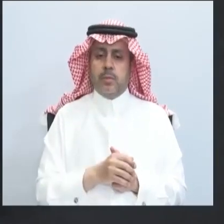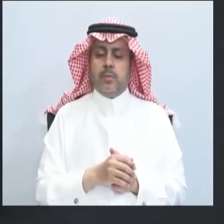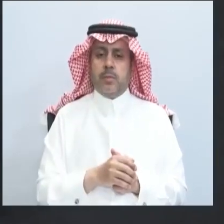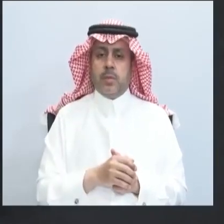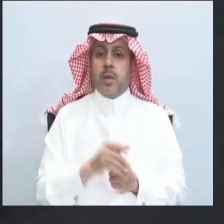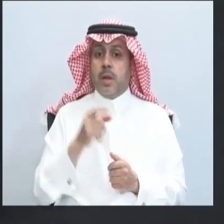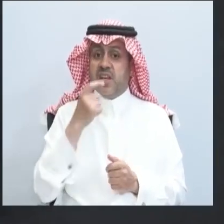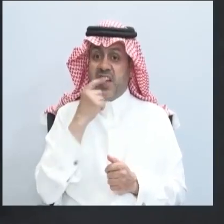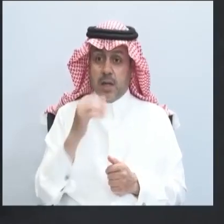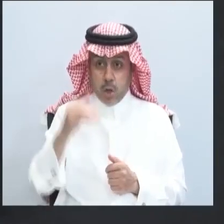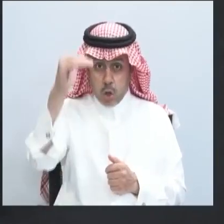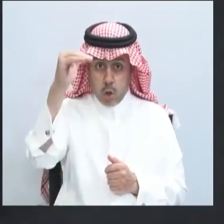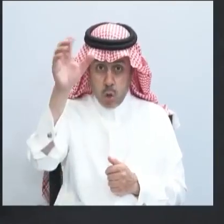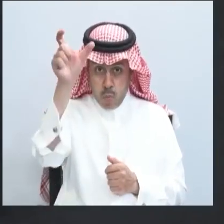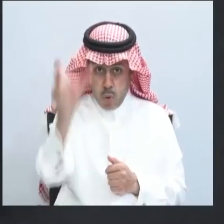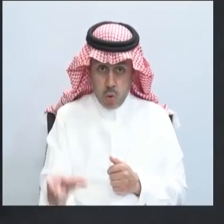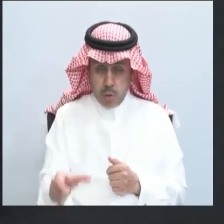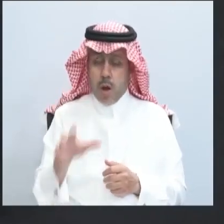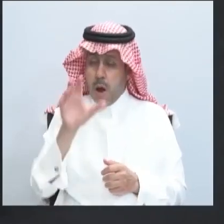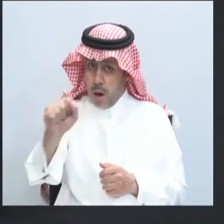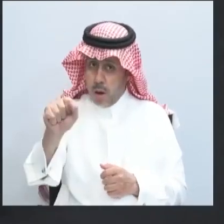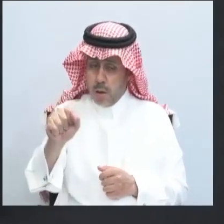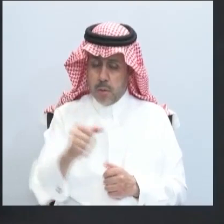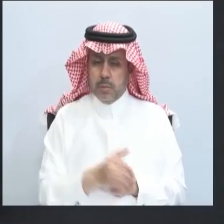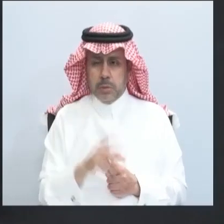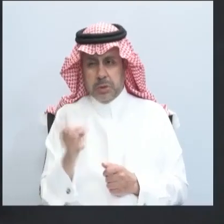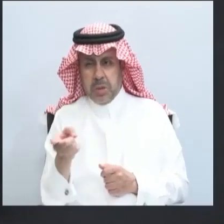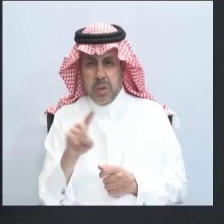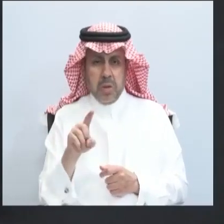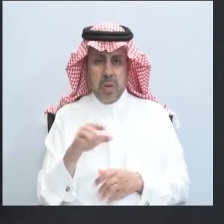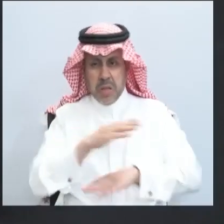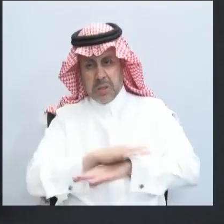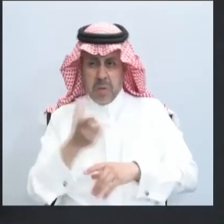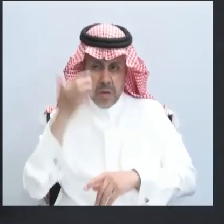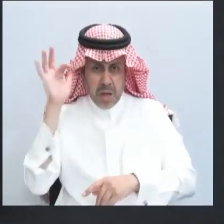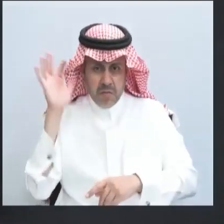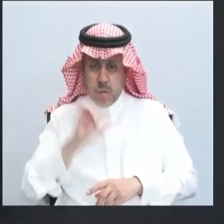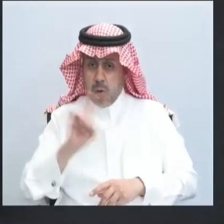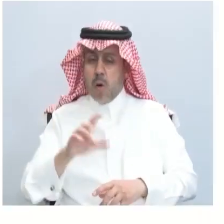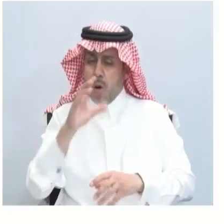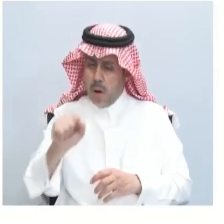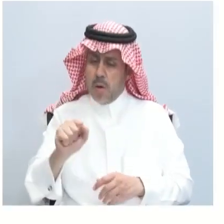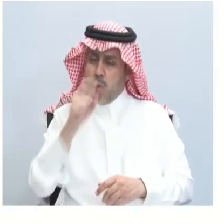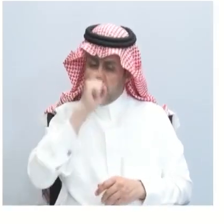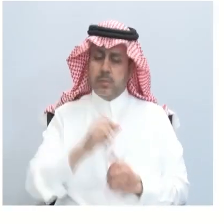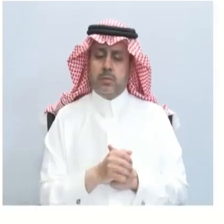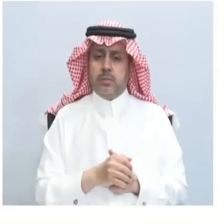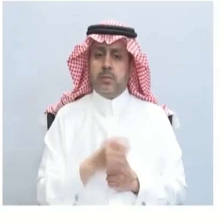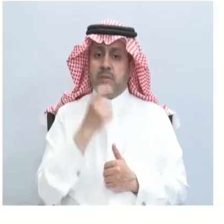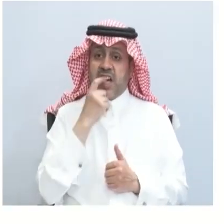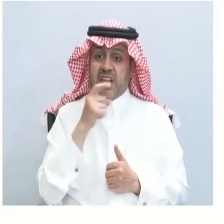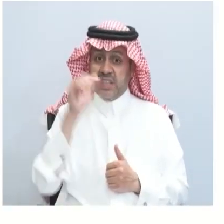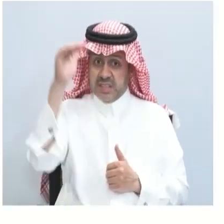اذا للكبير حق ليس نقول انت بالخيار تفعل او لا تفعل لا لاقول للكبير حق فل الكبير